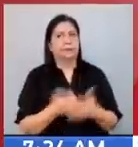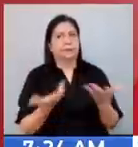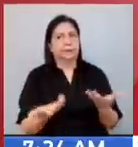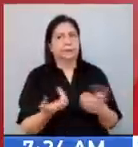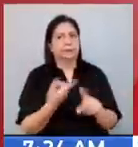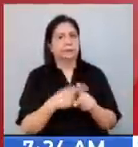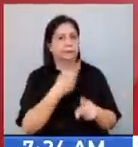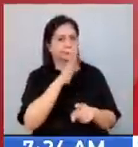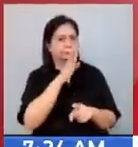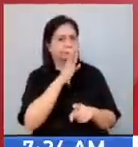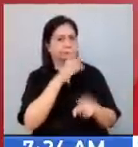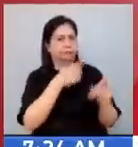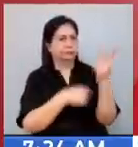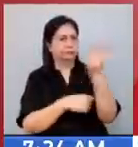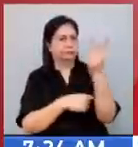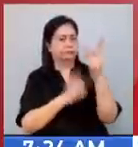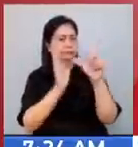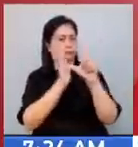abogado kahapon,